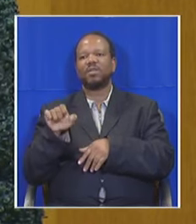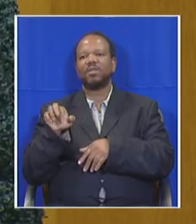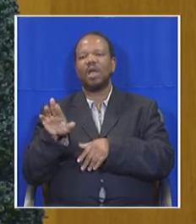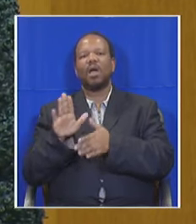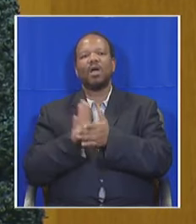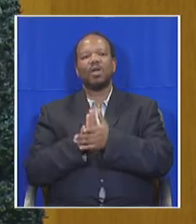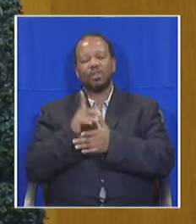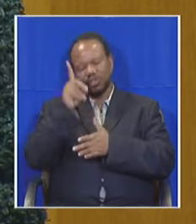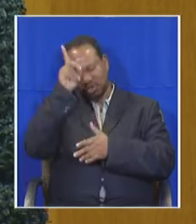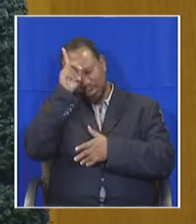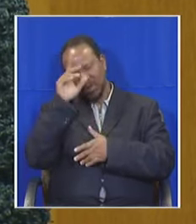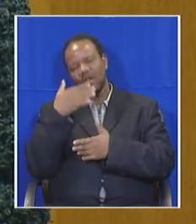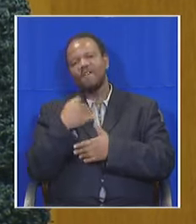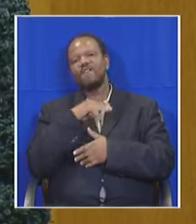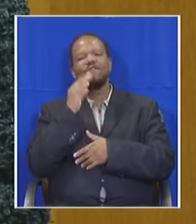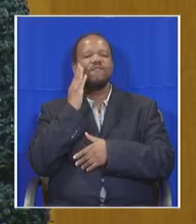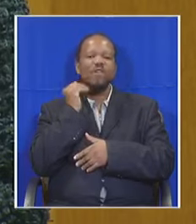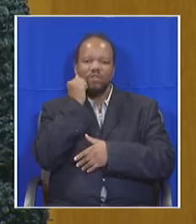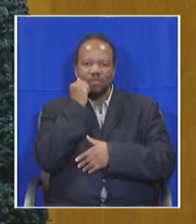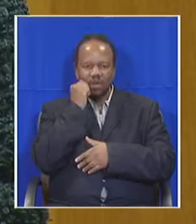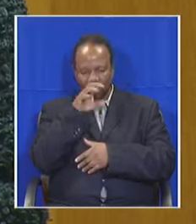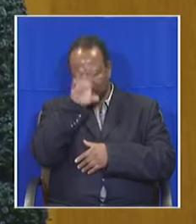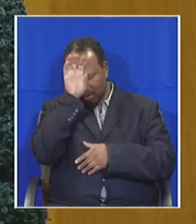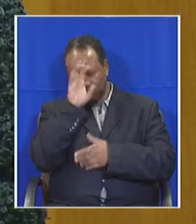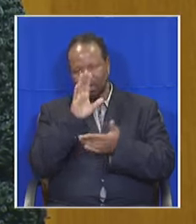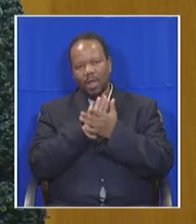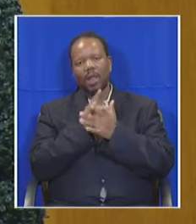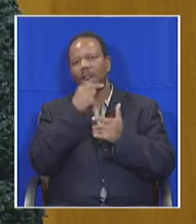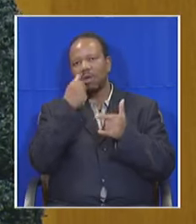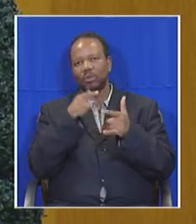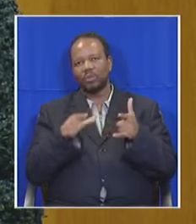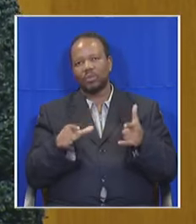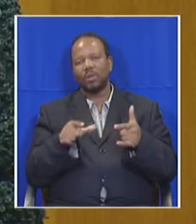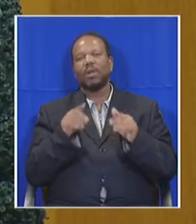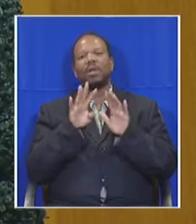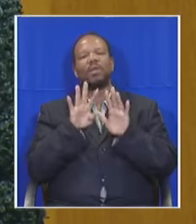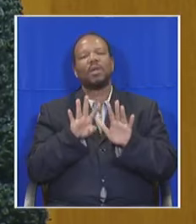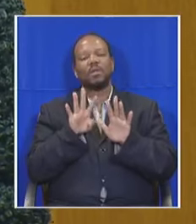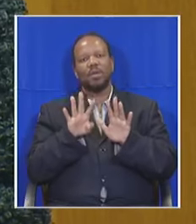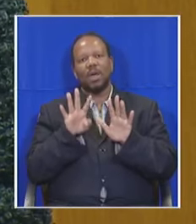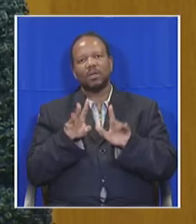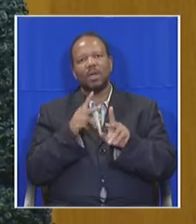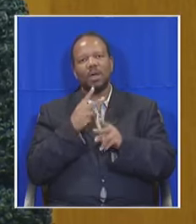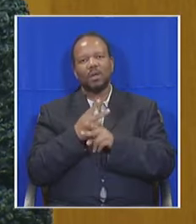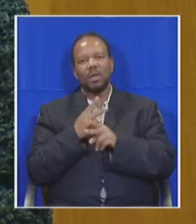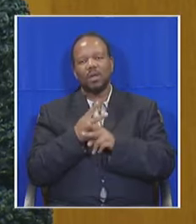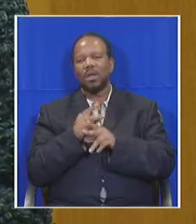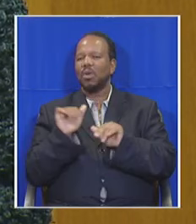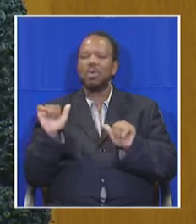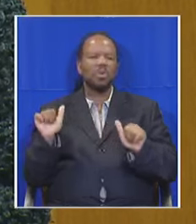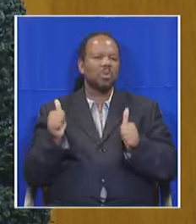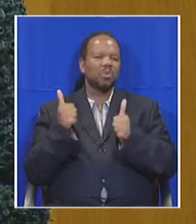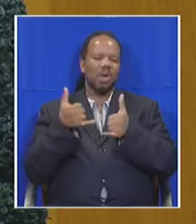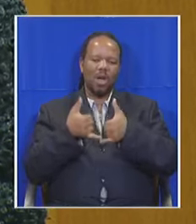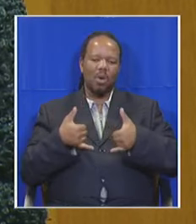Russies verskyn. In 1999 ontvang hy die Orde van Voortreffelike Diens van oud-president Nelson